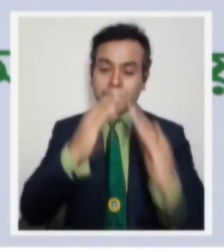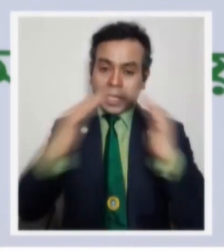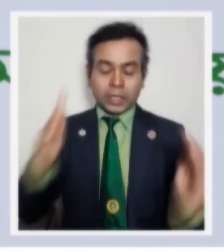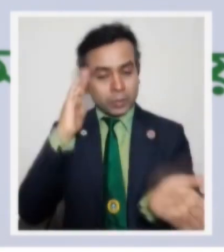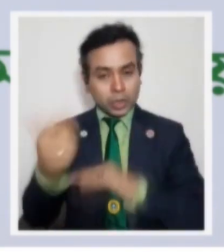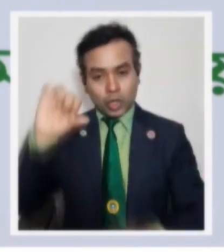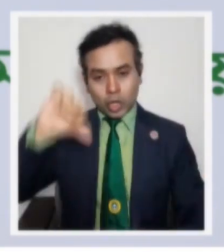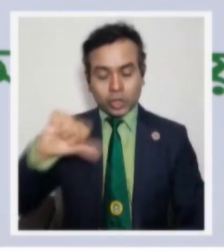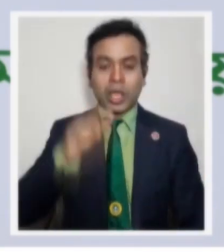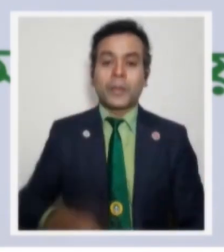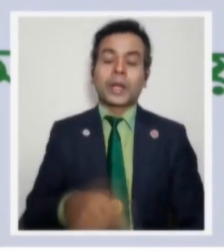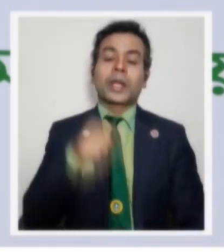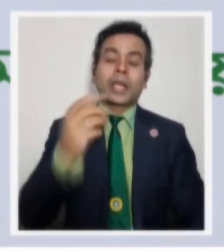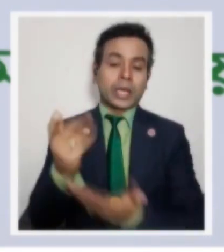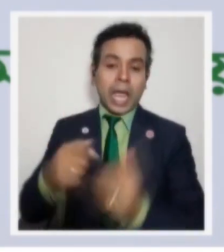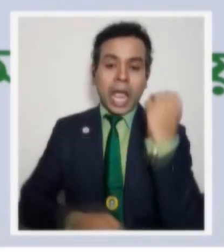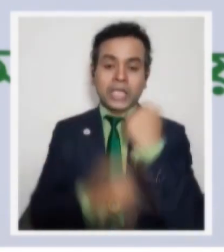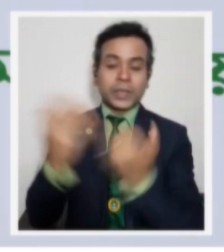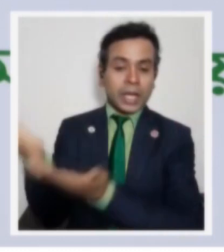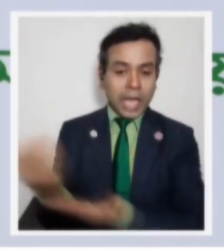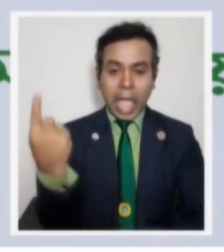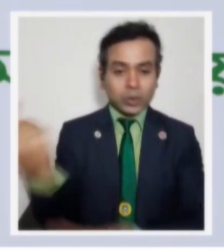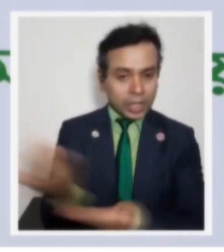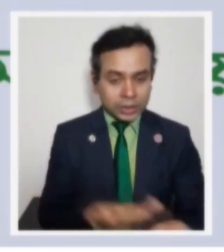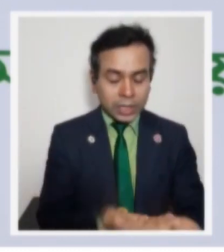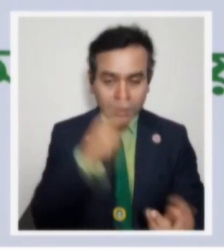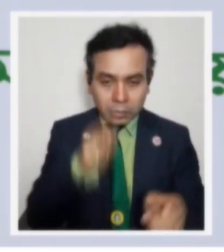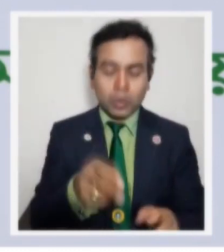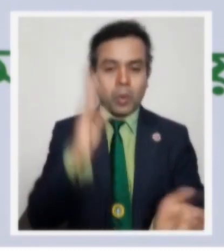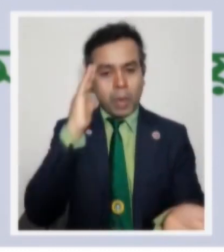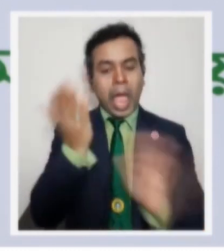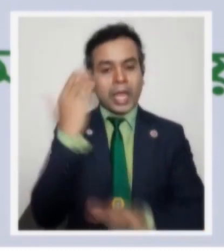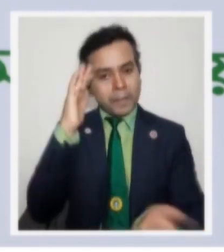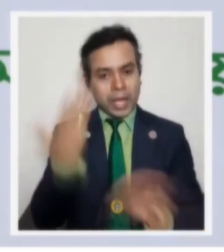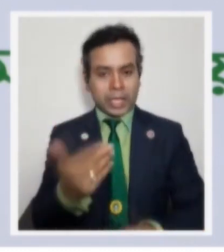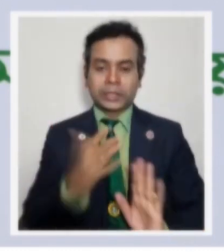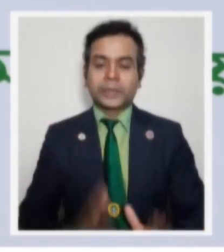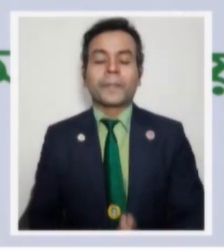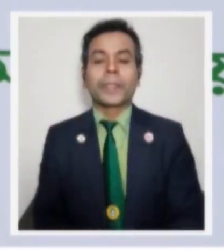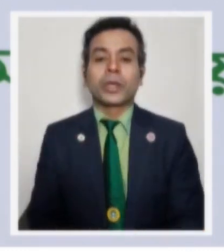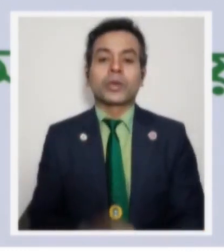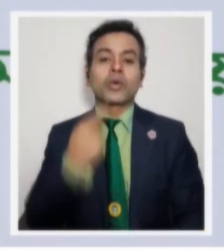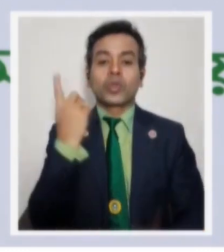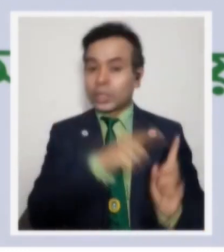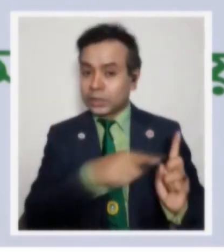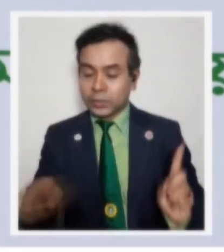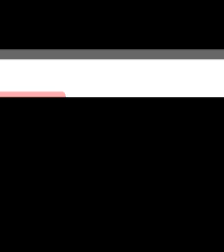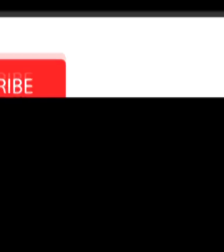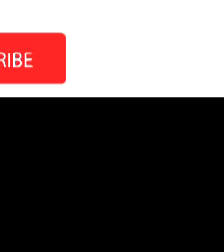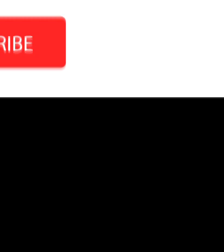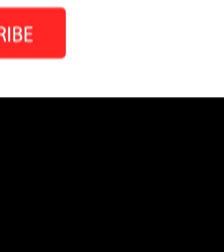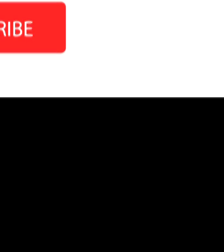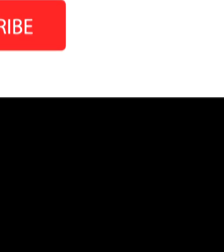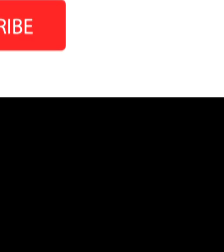বরিশাল বিভাগে 2 জন। হাসপাতালে মৃত্যুবরণ করেছেন 25 জন, বাড়িতে 9 জন এবং মৃত অবস্থায় হাসপাতালে এসেছেন 1 জন।